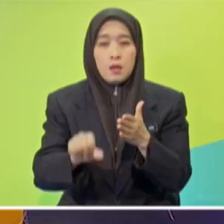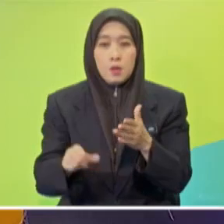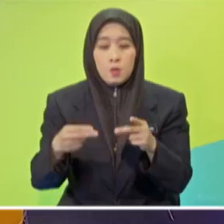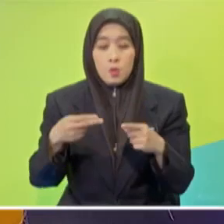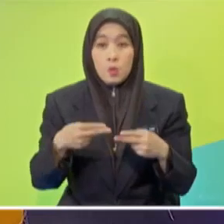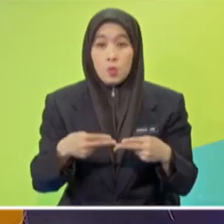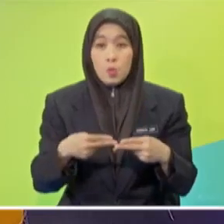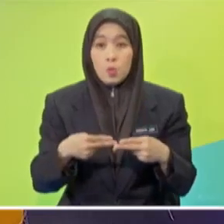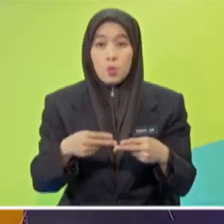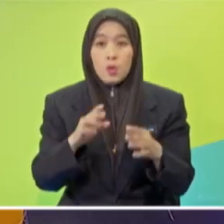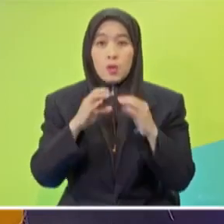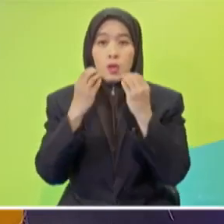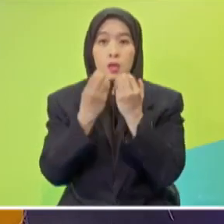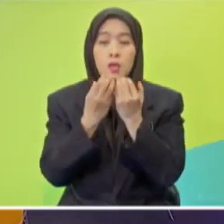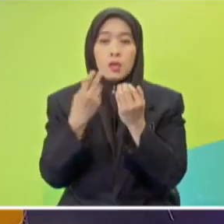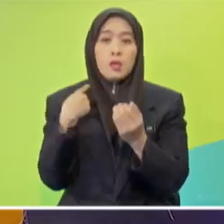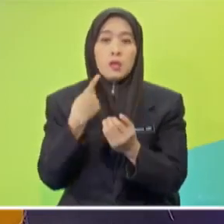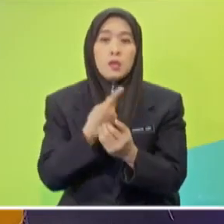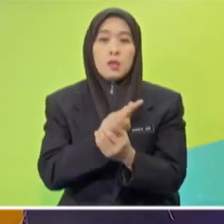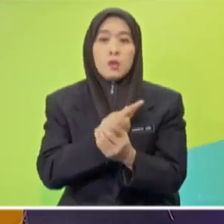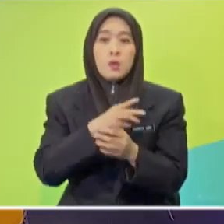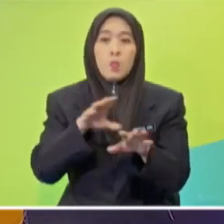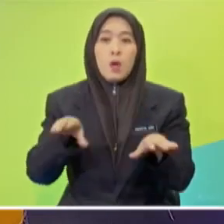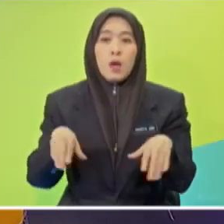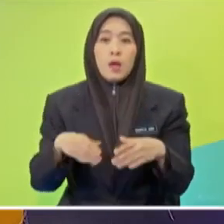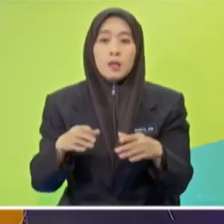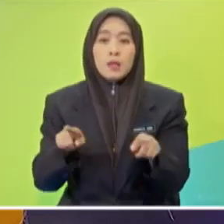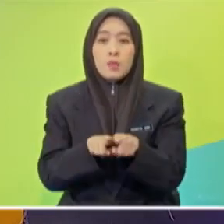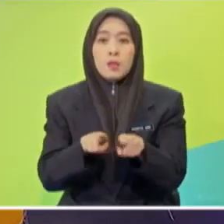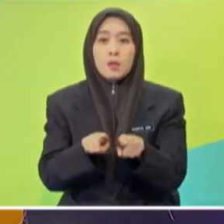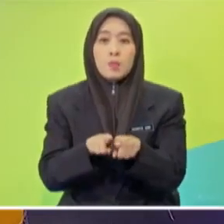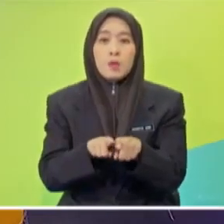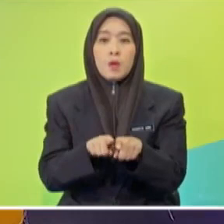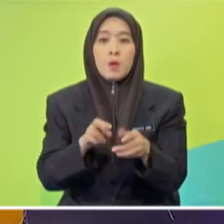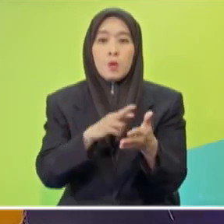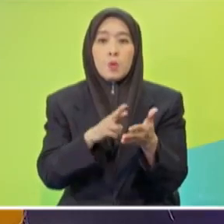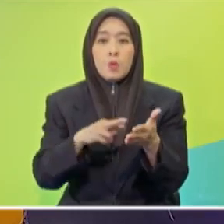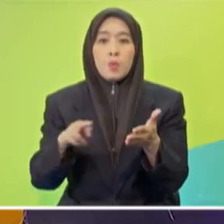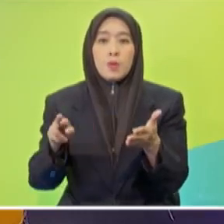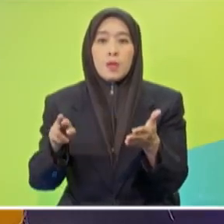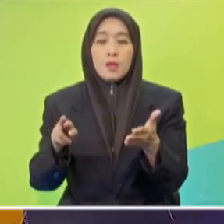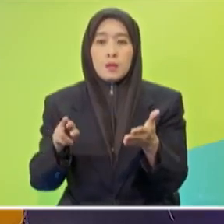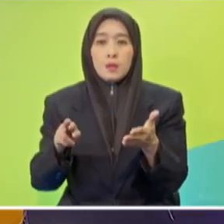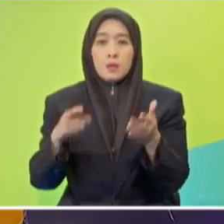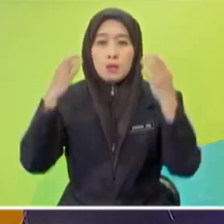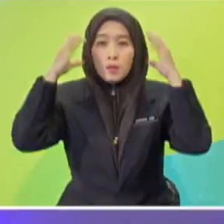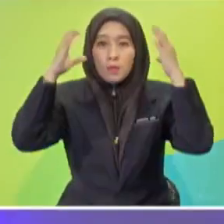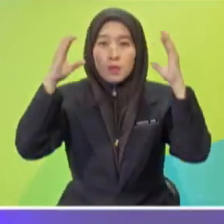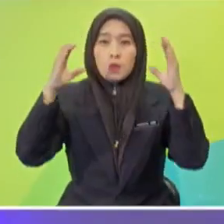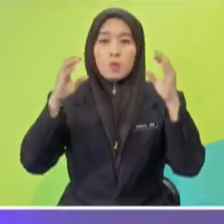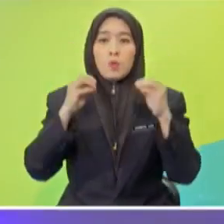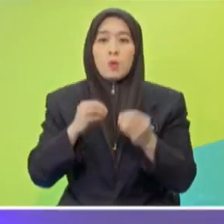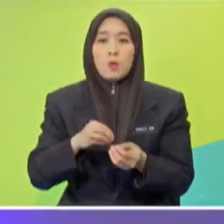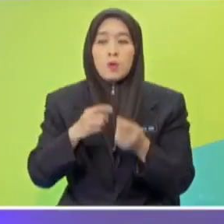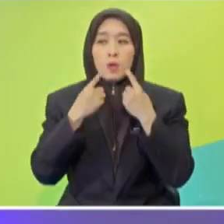sedikit rumusan atau kesimpulan terhadap apa yang telah kita pelajari sepanjang hari ini Oke jadi hari ini kita belajar